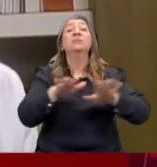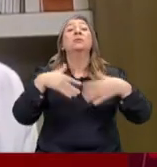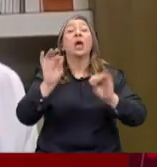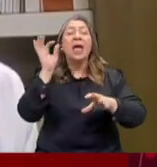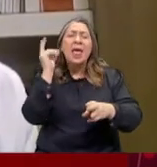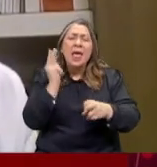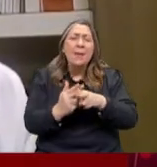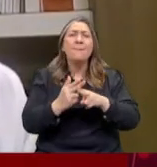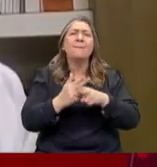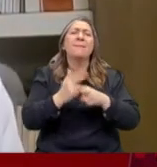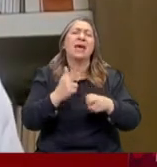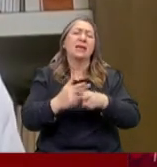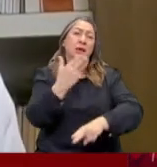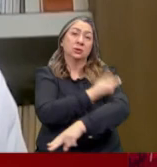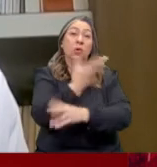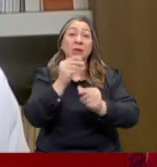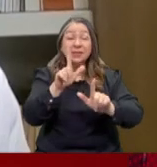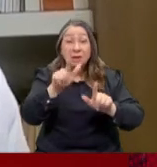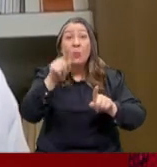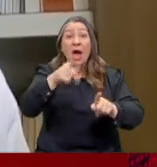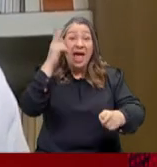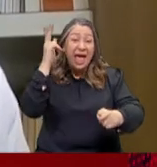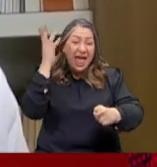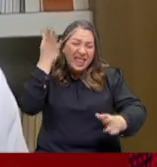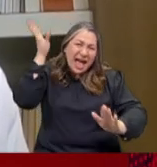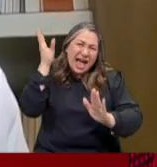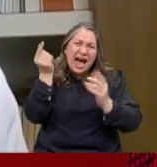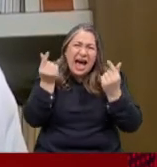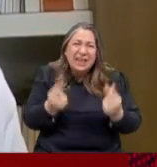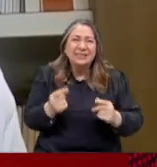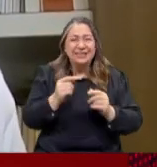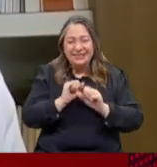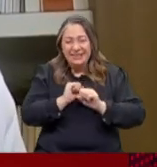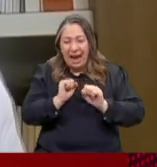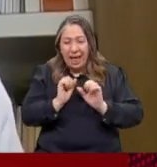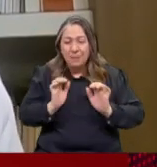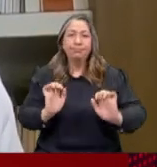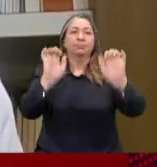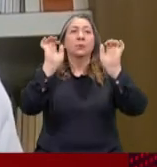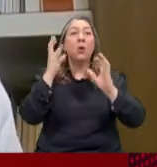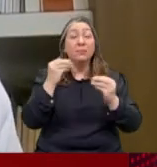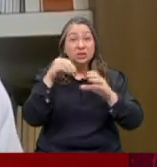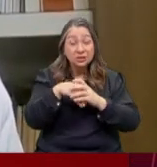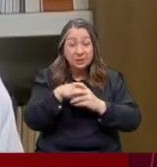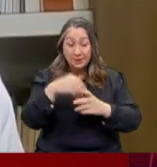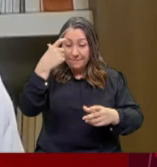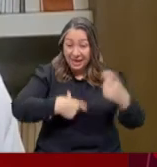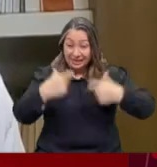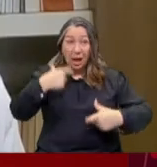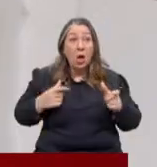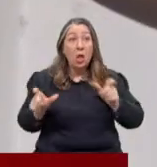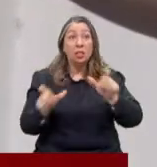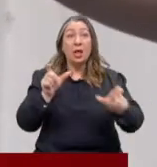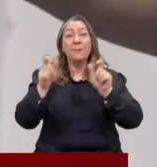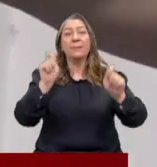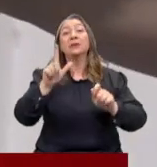olan bireylerin hemen aşı yaptırmaları gerekiyor. Bu dalgayı en az hasarla atlatmak için bireysel önlemleri mutlaka almaları